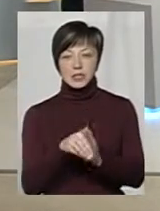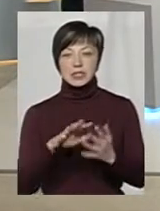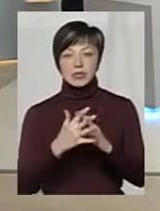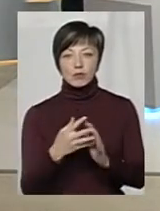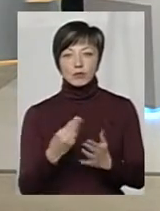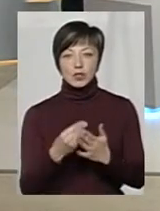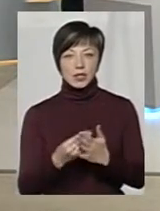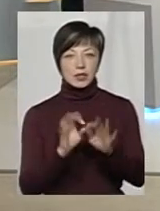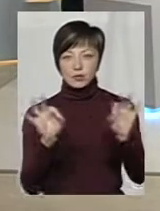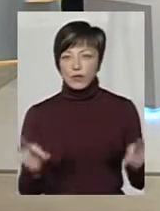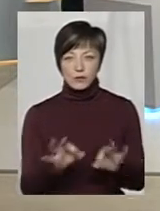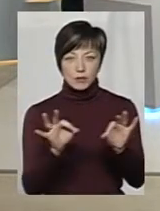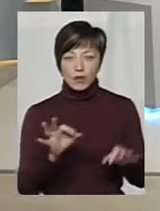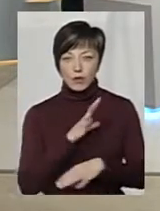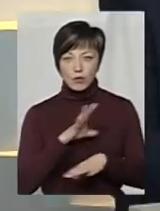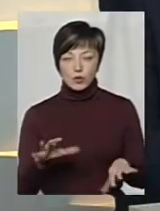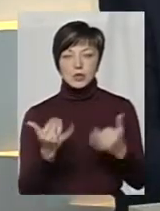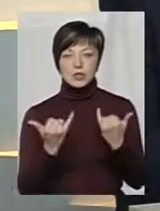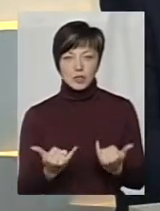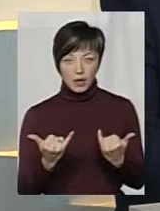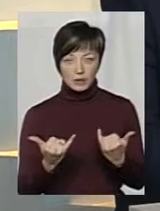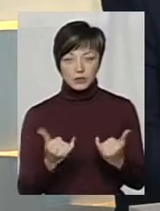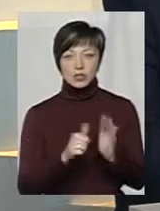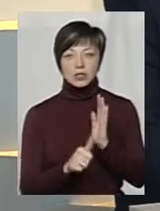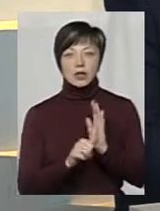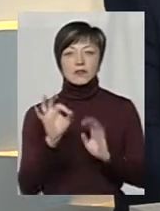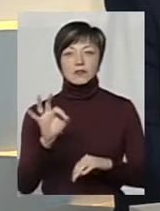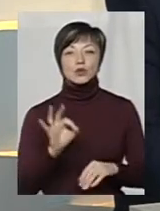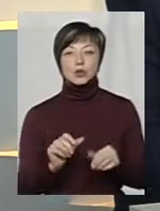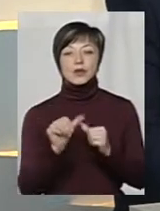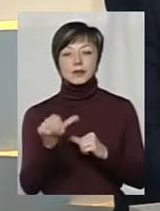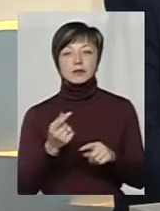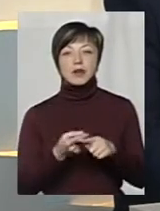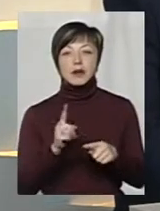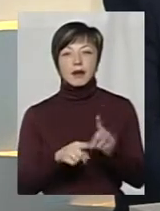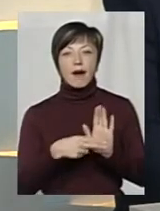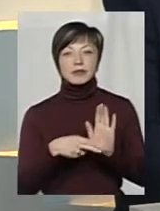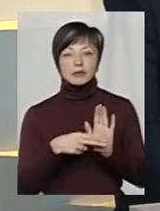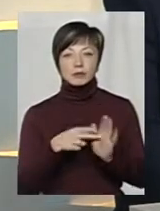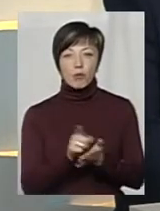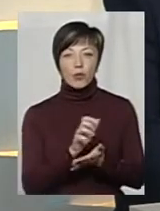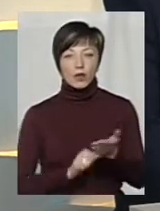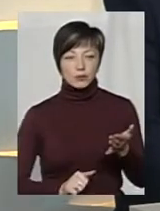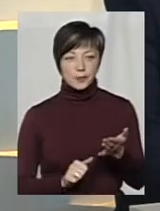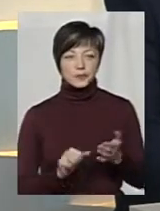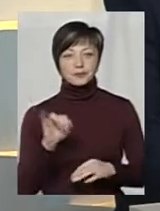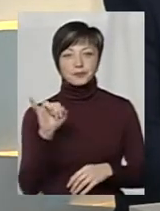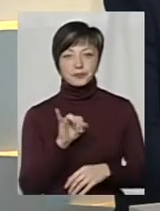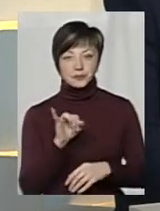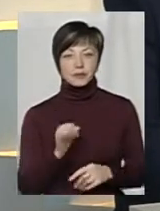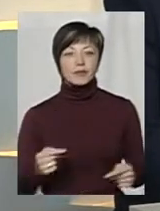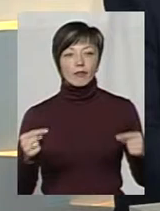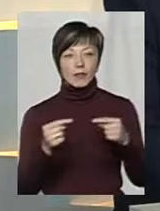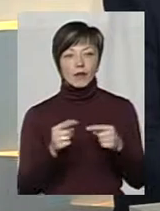бюджет практично зовсім цього податку, то зараз 60%. Крім того, акцизний податок. Ну і безумовно,